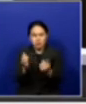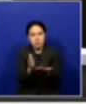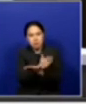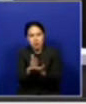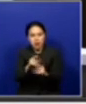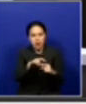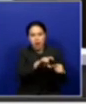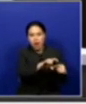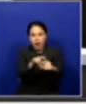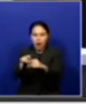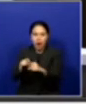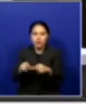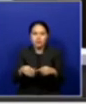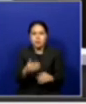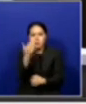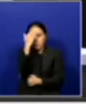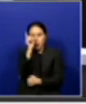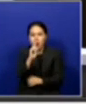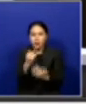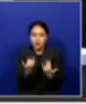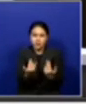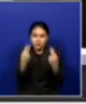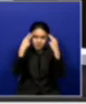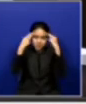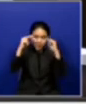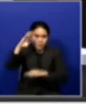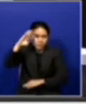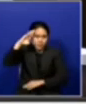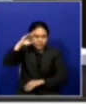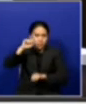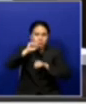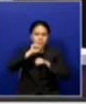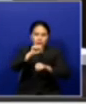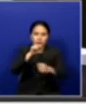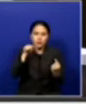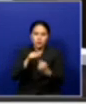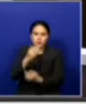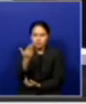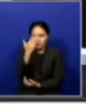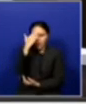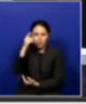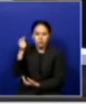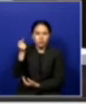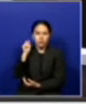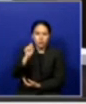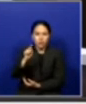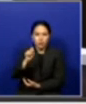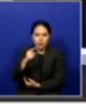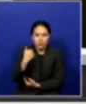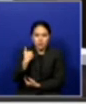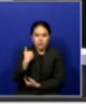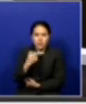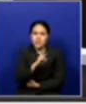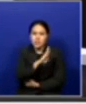โดยเฉพาะในช่วงนี้เนี่ยท่านนายกเองได้ประกาศสถานการณ์ฉุกเฉินระเบียบการจัดซื้อจัดจ้างทุกอย่